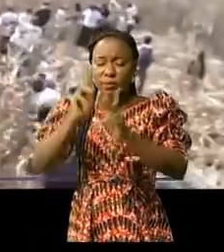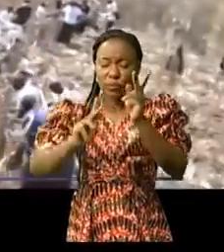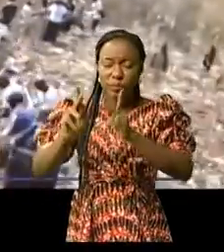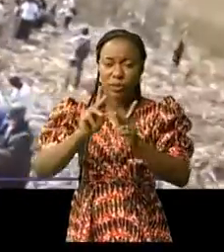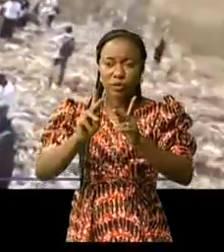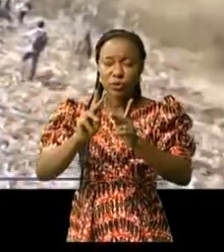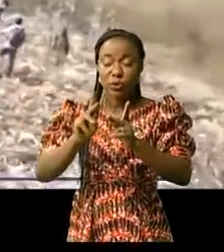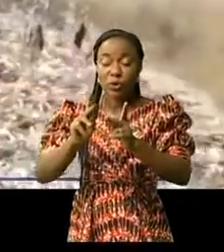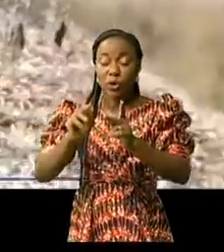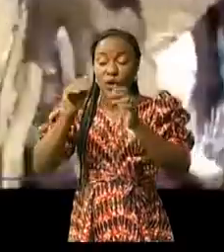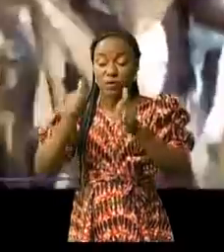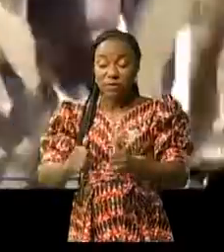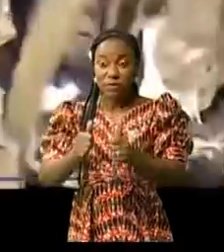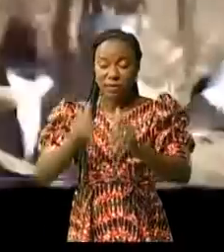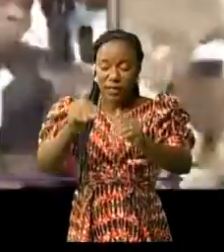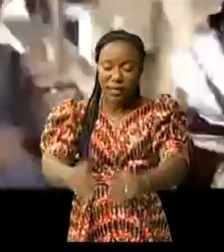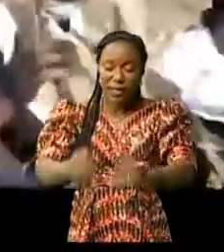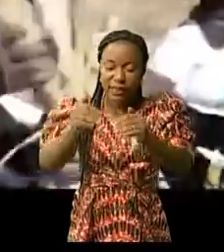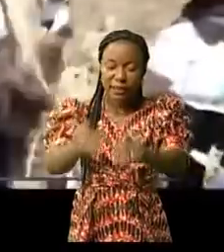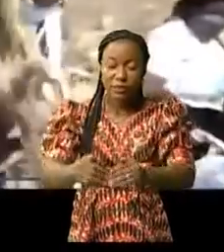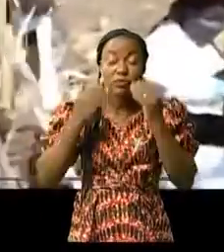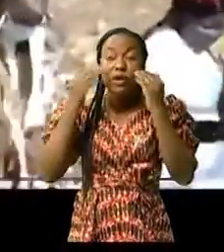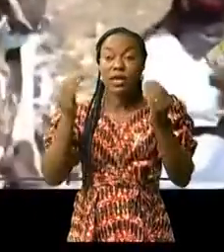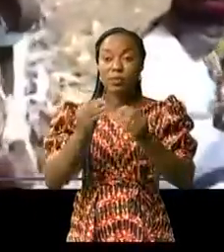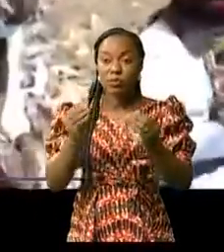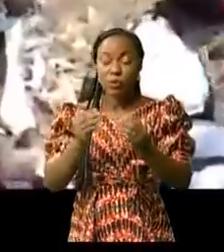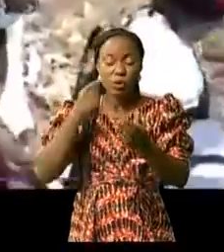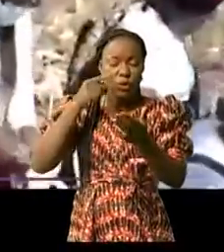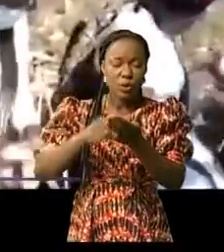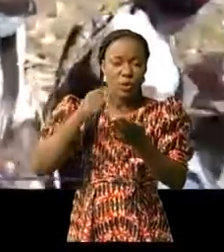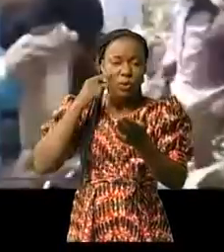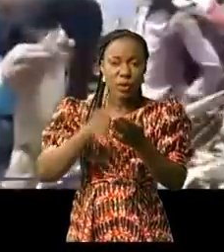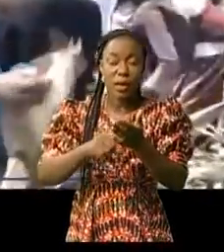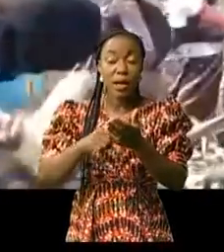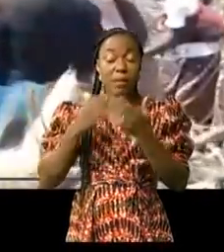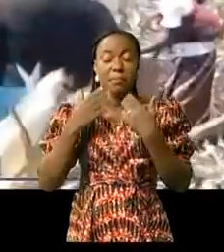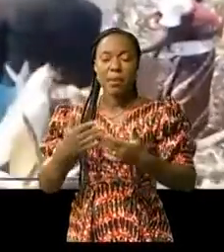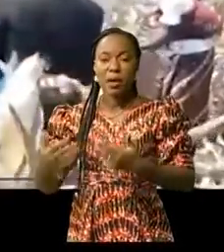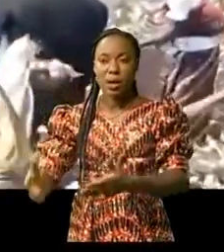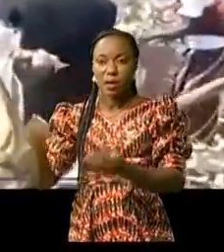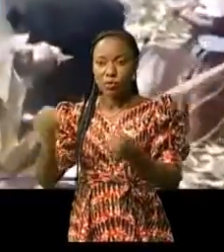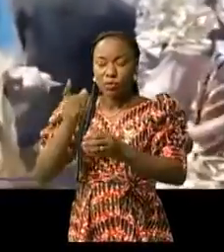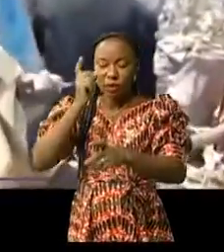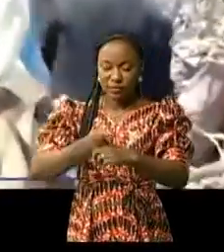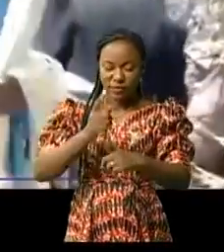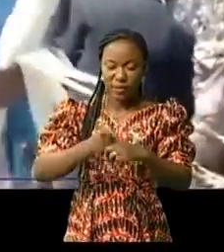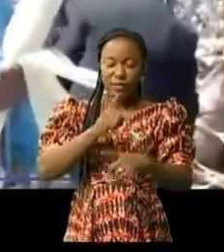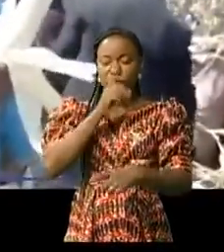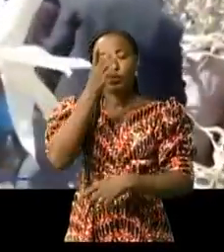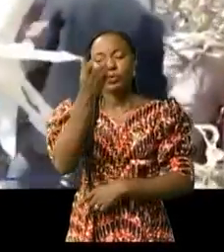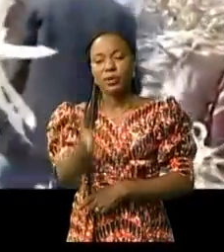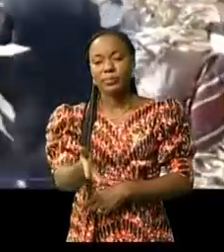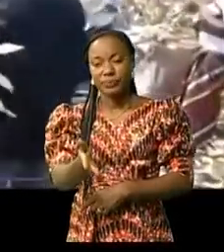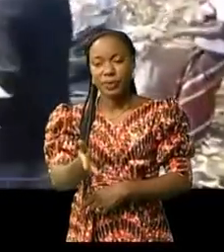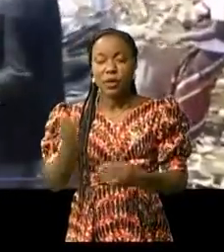vivent de l'agriculture il se dégage cependant un constat de malheur au regard des difficultés auxquelles sont confrontées